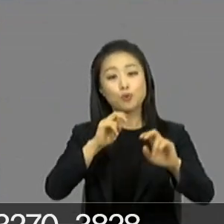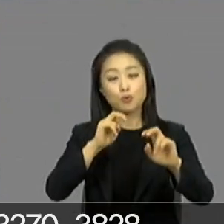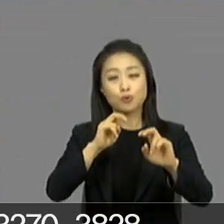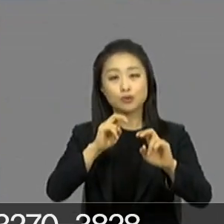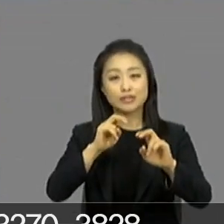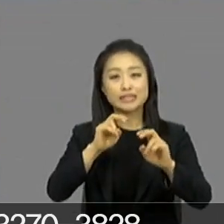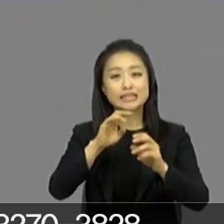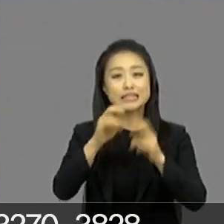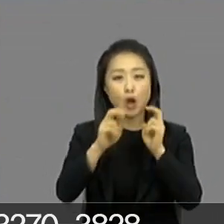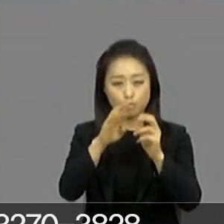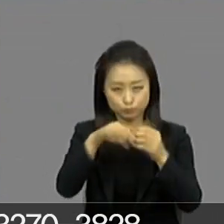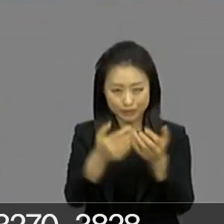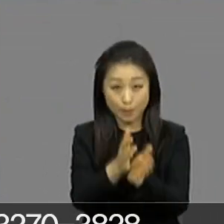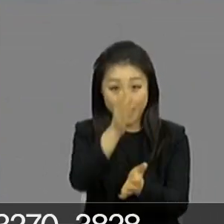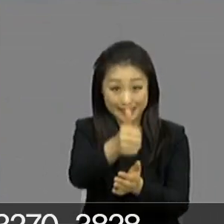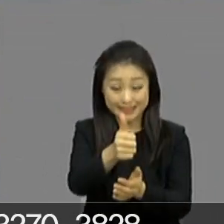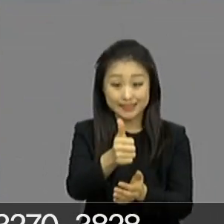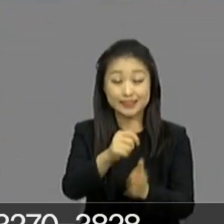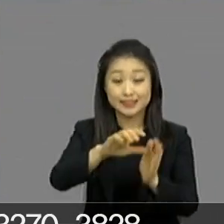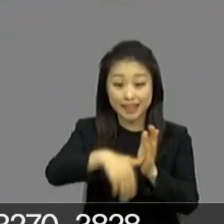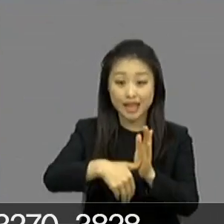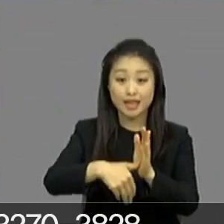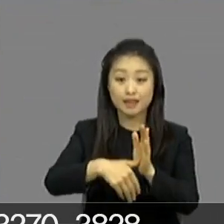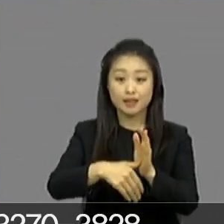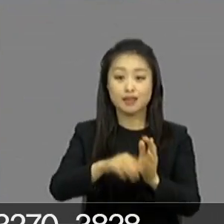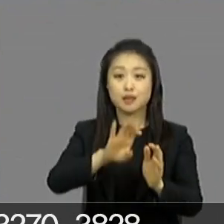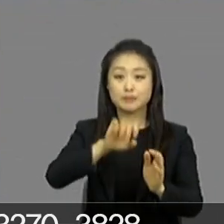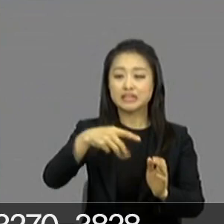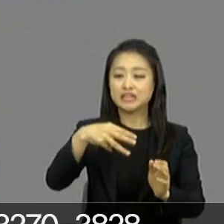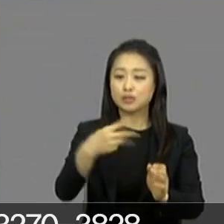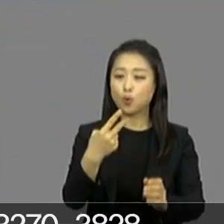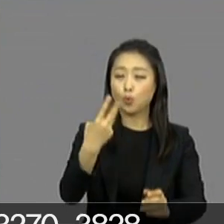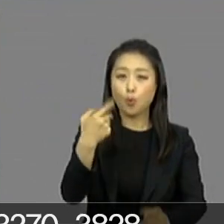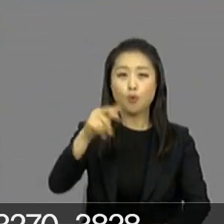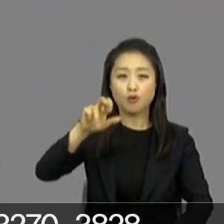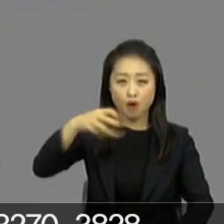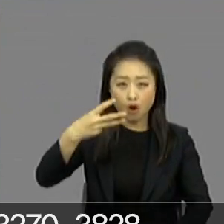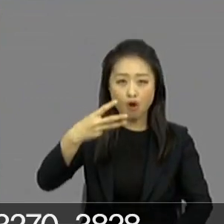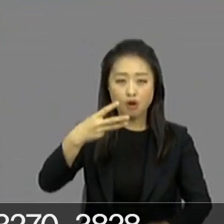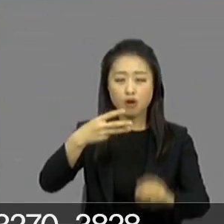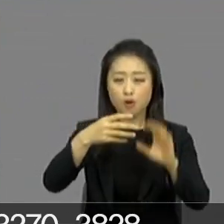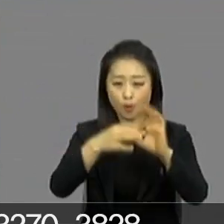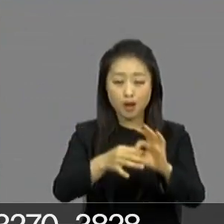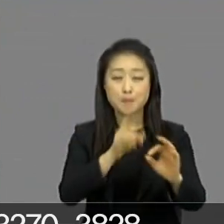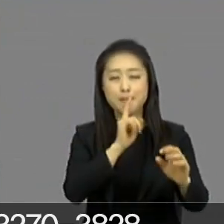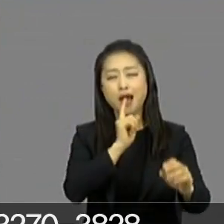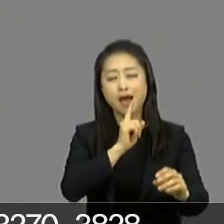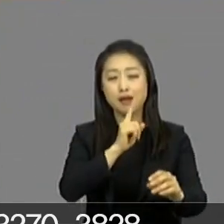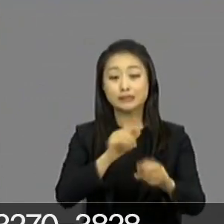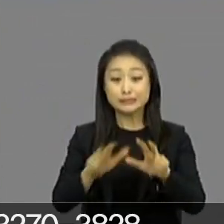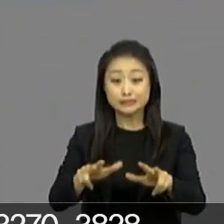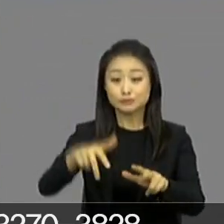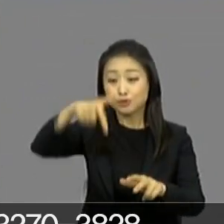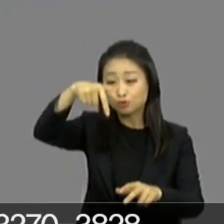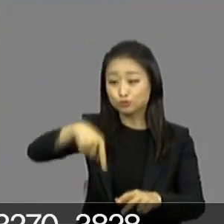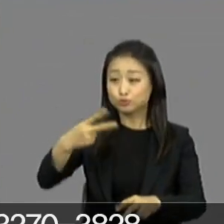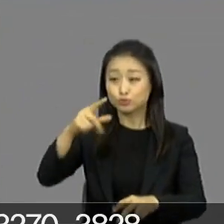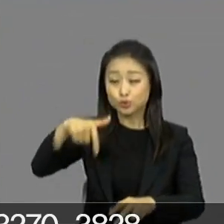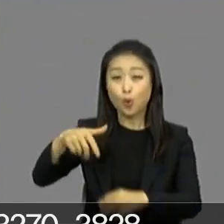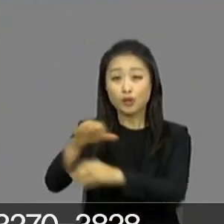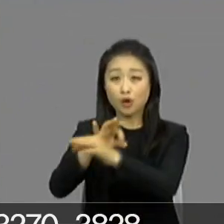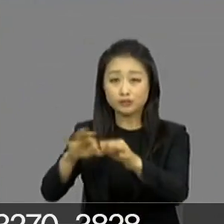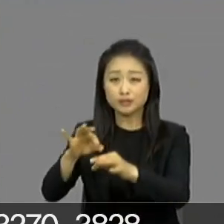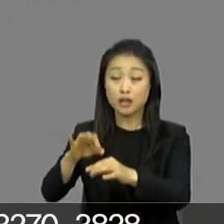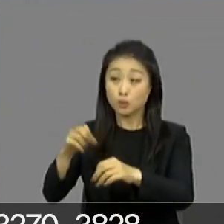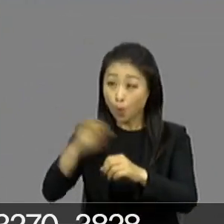프로토콜 경제 가지고 한창 얘기를 하셨어요 돌체 그런데 이번에도 구독 경제 가지고 요번에 얘기를 하시는 때 제가 프로 텀 경제는